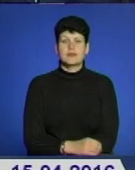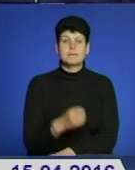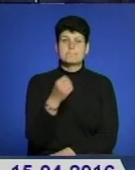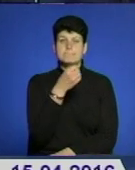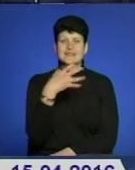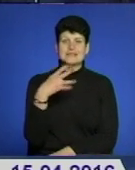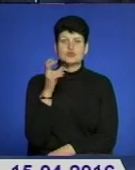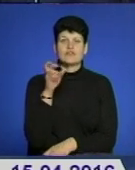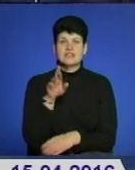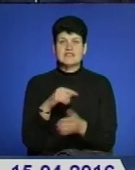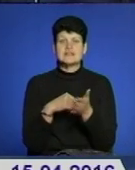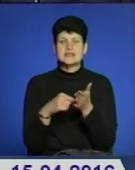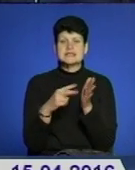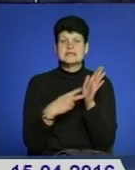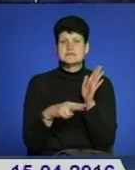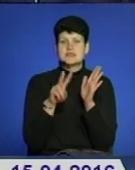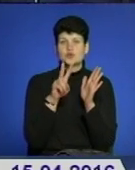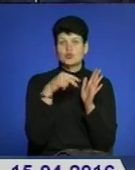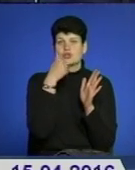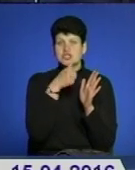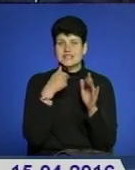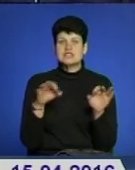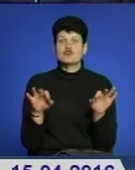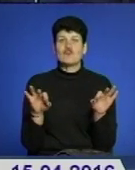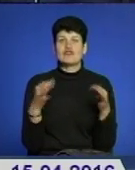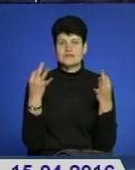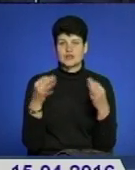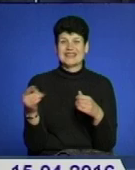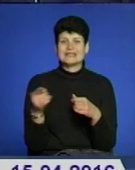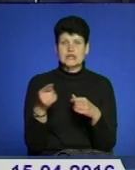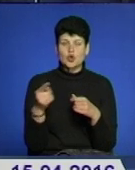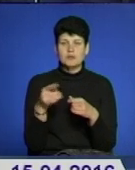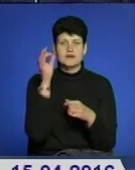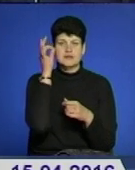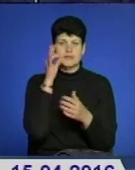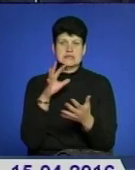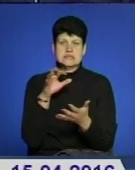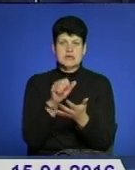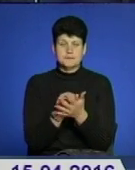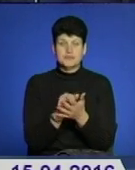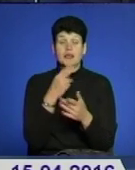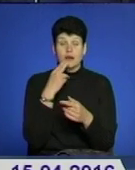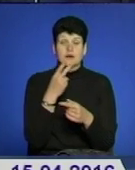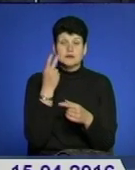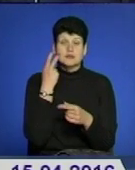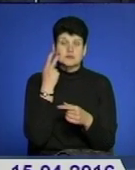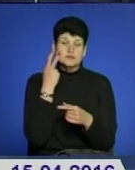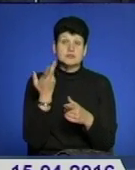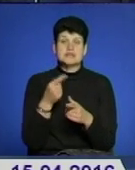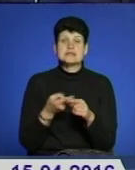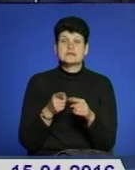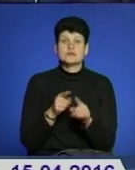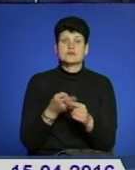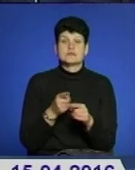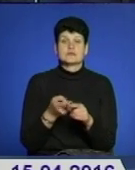15 квітня відзначаємо 72-ту річницю визволення Тернополя від фашистських загарбників. Традиційно з цієї нагоди у місті відбуваються